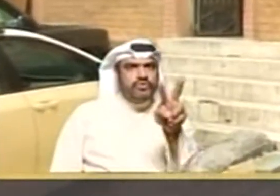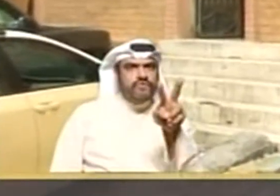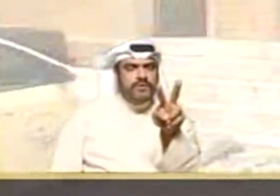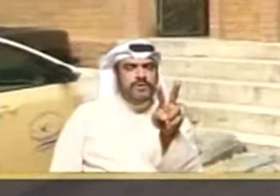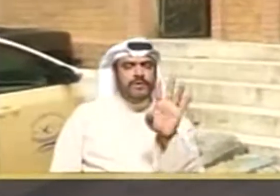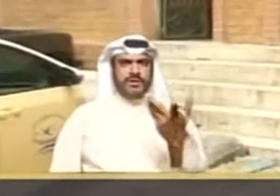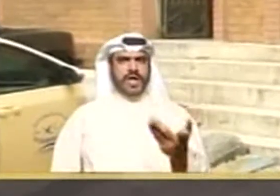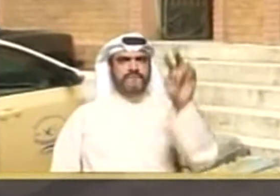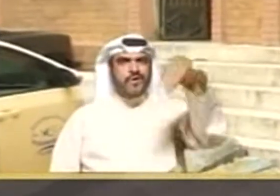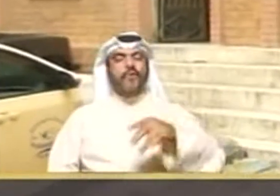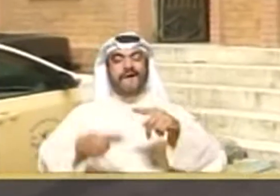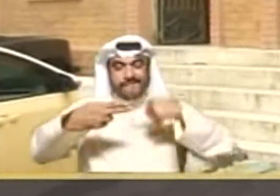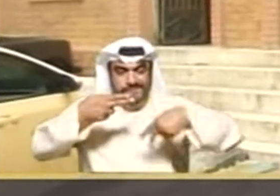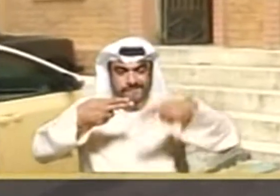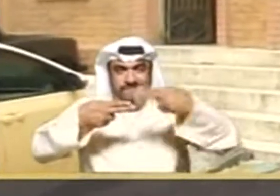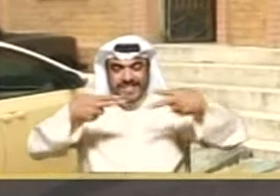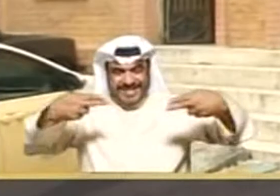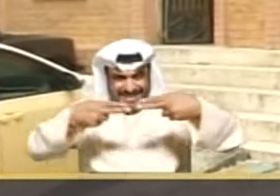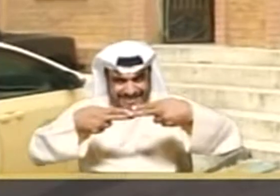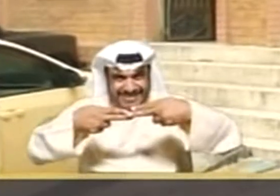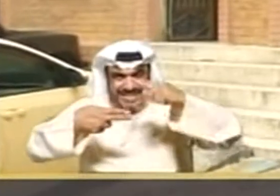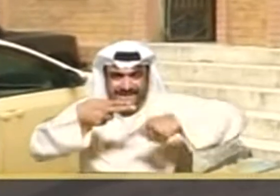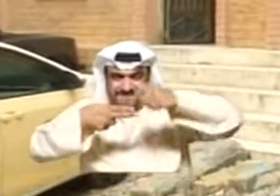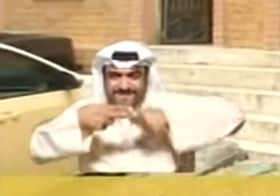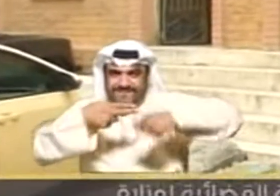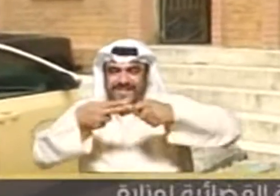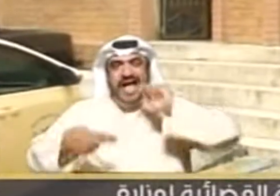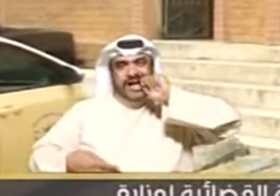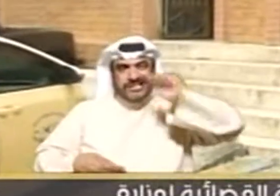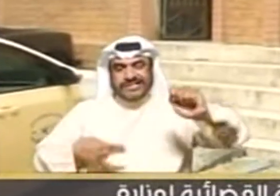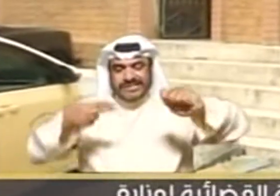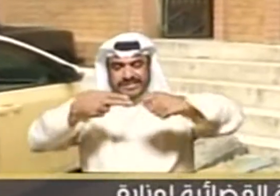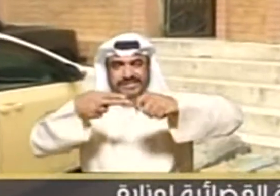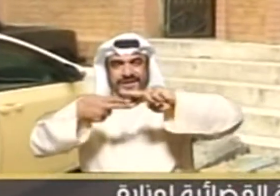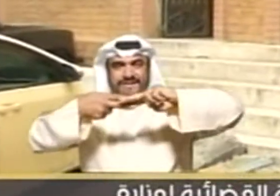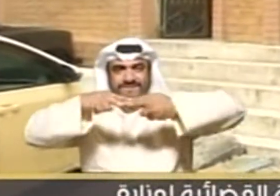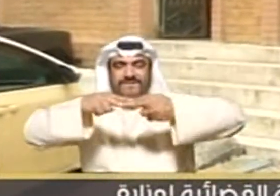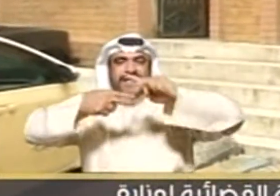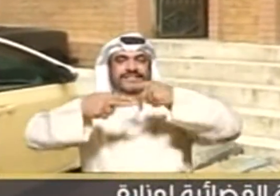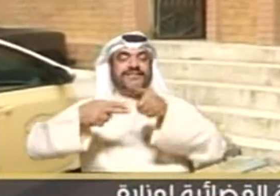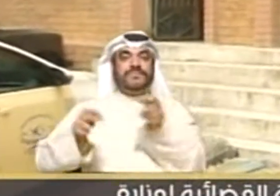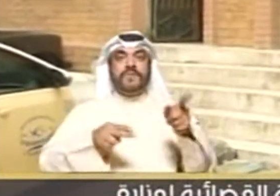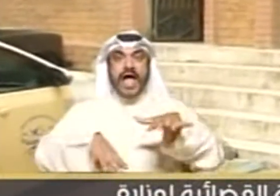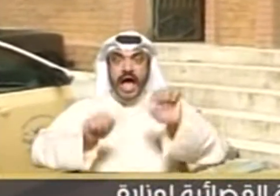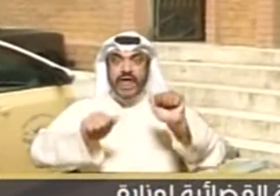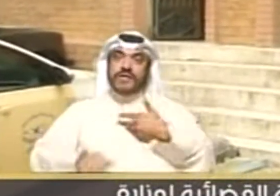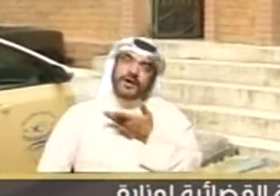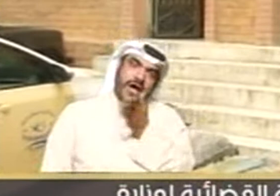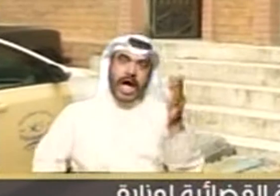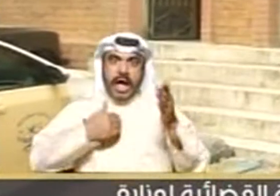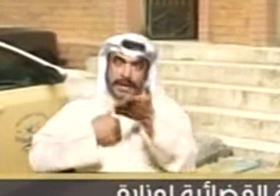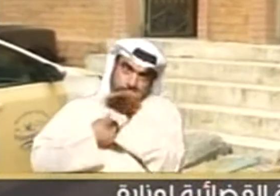بكذا طريقه، ولكن اللي قاعد يحصل انه من نخالفه يرجع المخالف نفسه صاحب القسيمه نفسه اللي هو صاحب